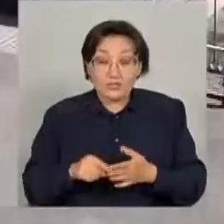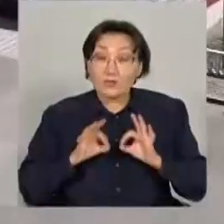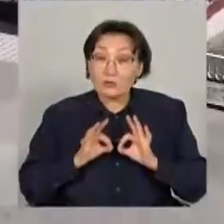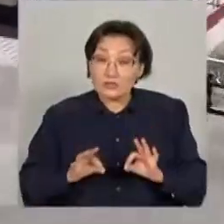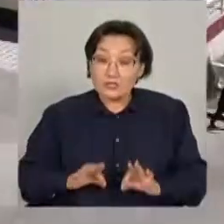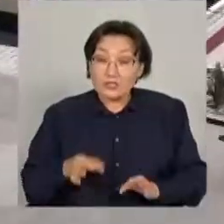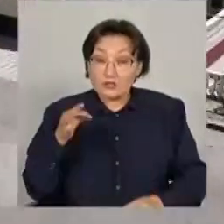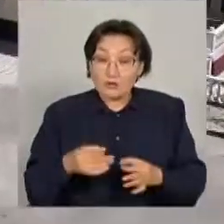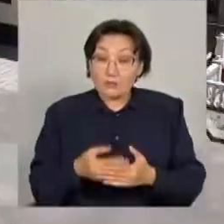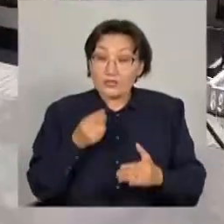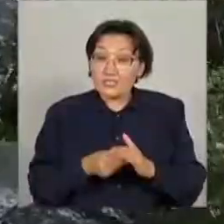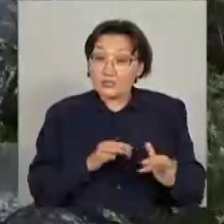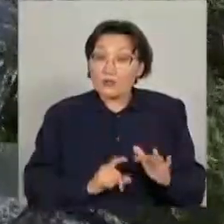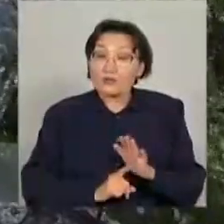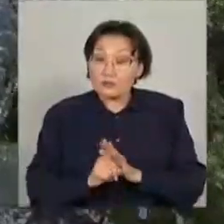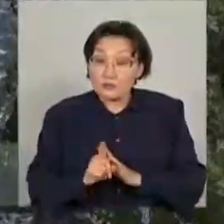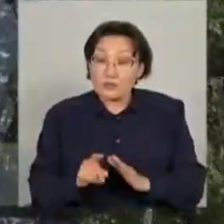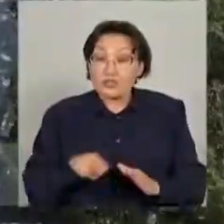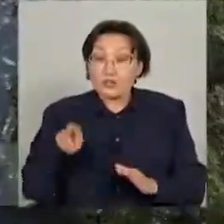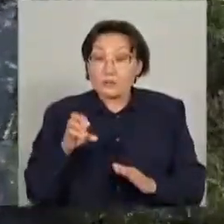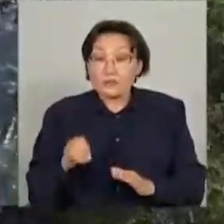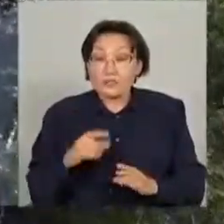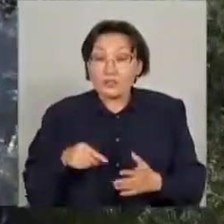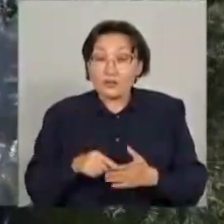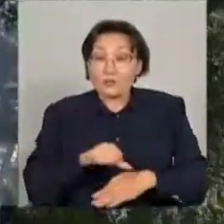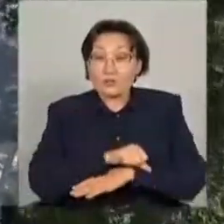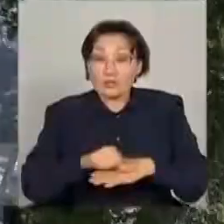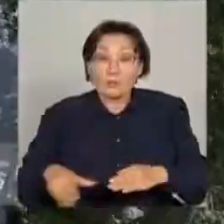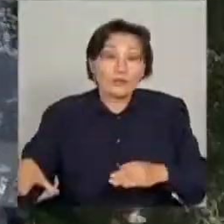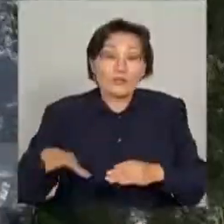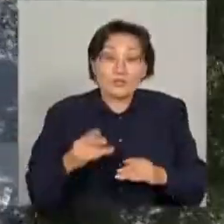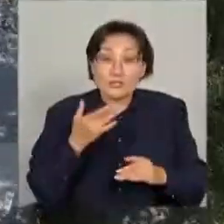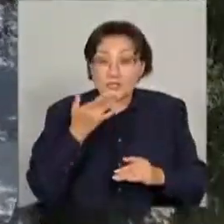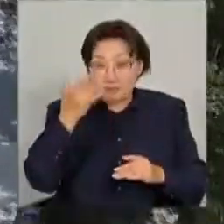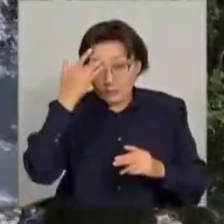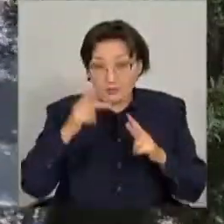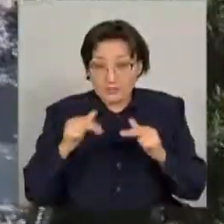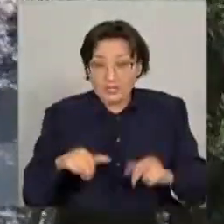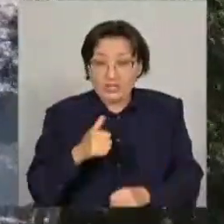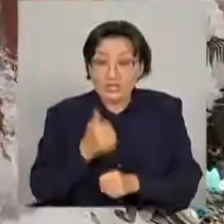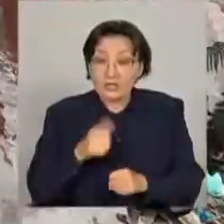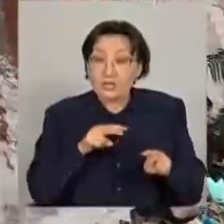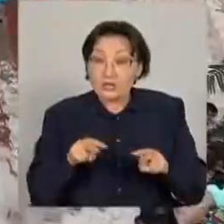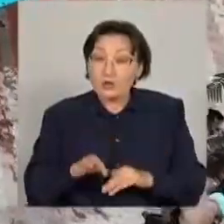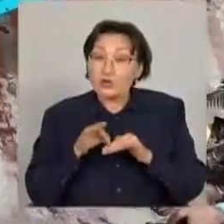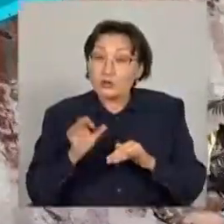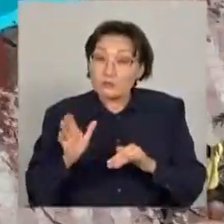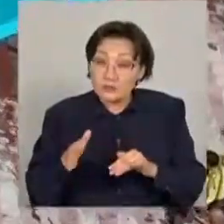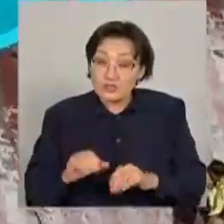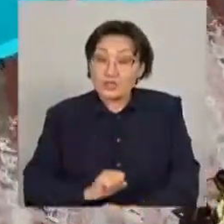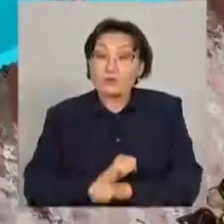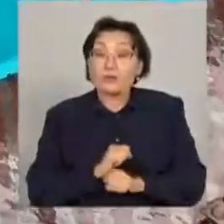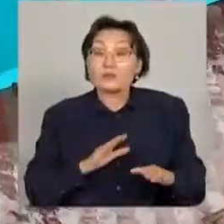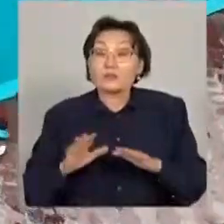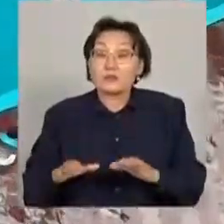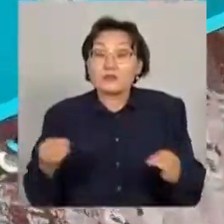прокуратурасы сот алды тексерісті бастап кетті. Сонымен қатар қала сыртындағы барлық жазғы лагерлер қатаң қадағалаудан өтетін болады. Ал демалыс